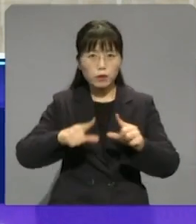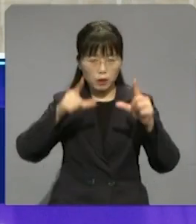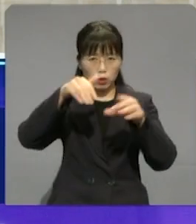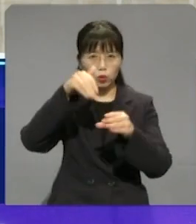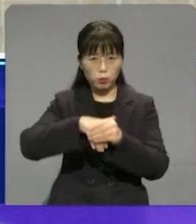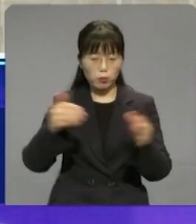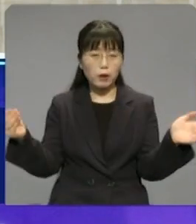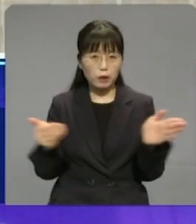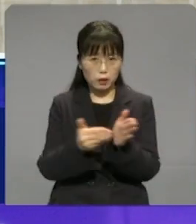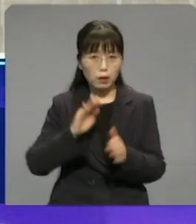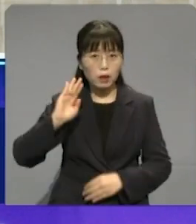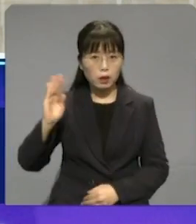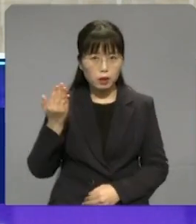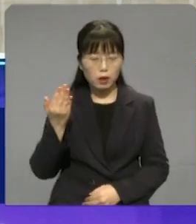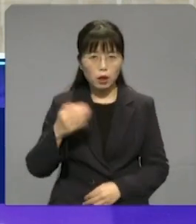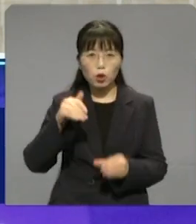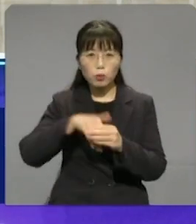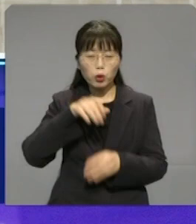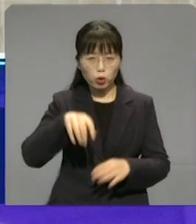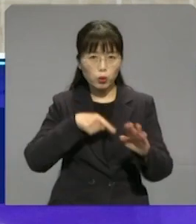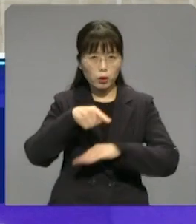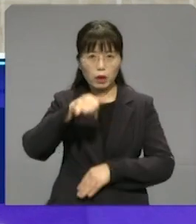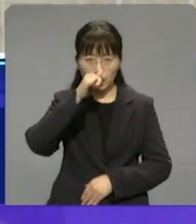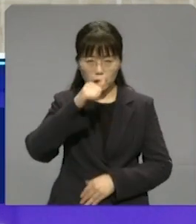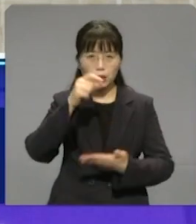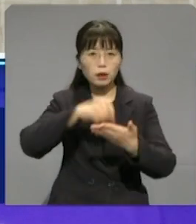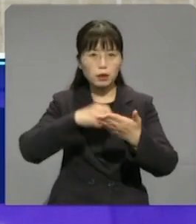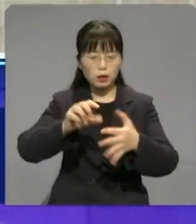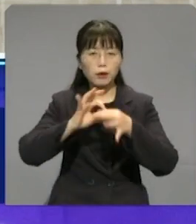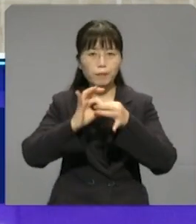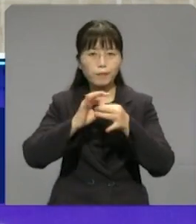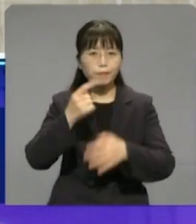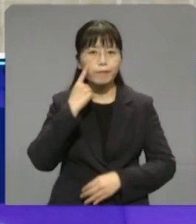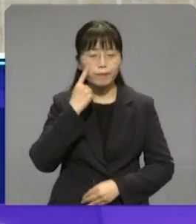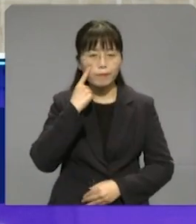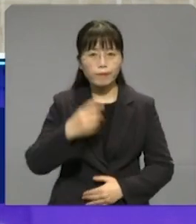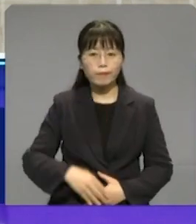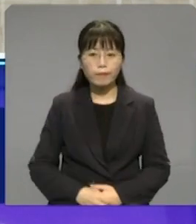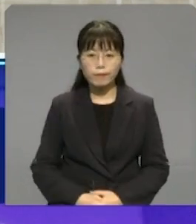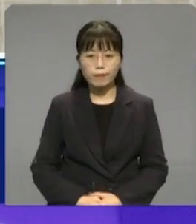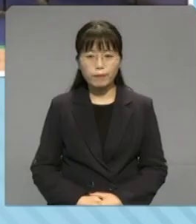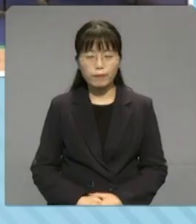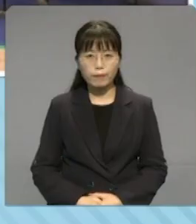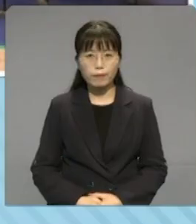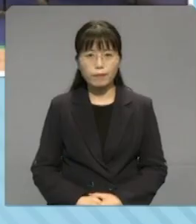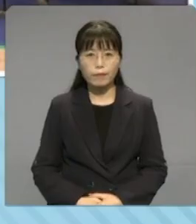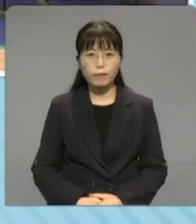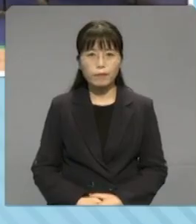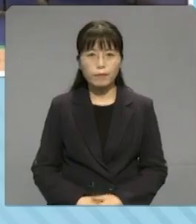투표가 마무리되는데요. 투표소에 나가 있는 취재기자 연결합니다. 문정진 기자.